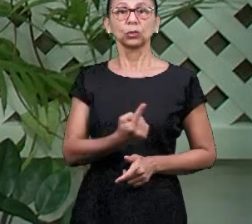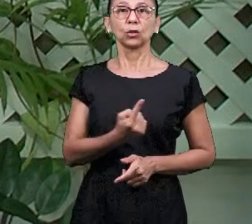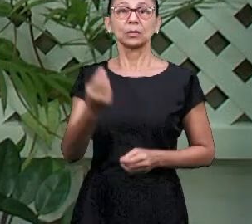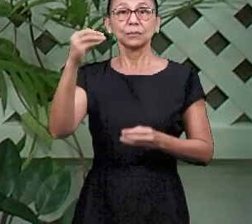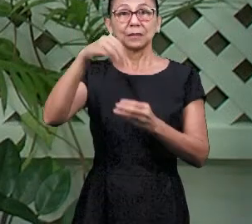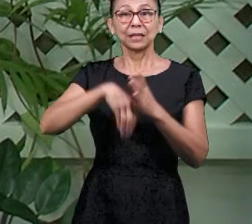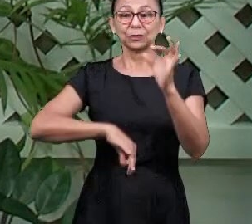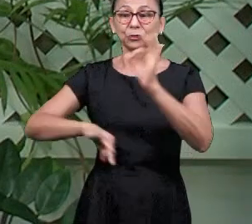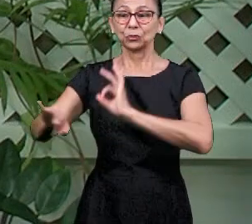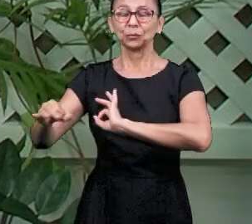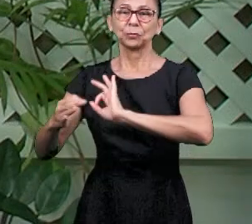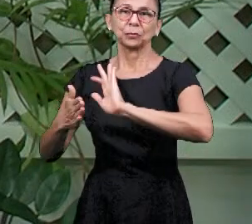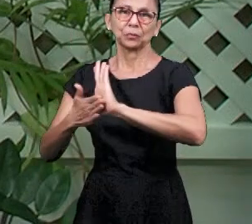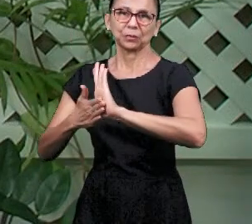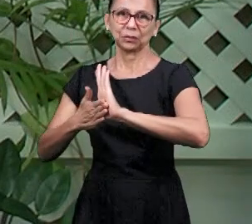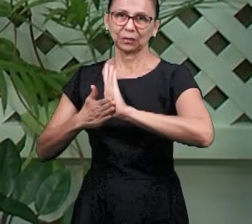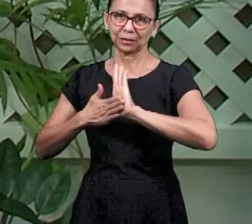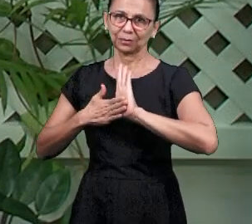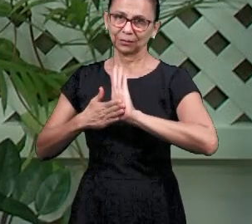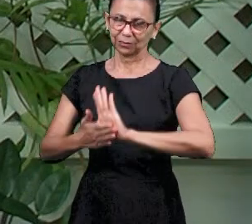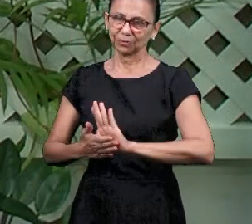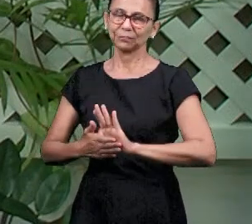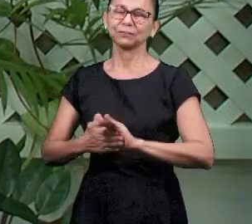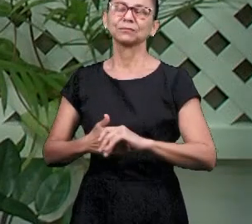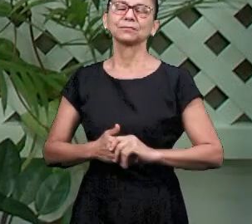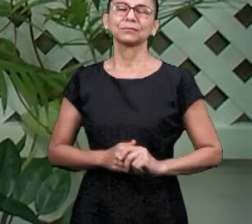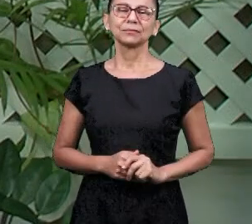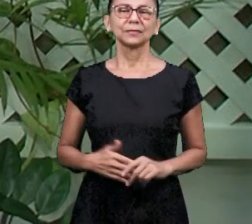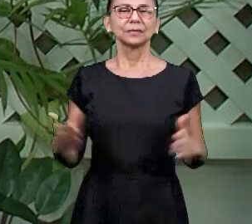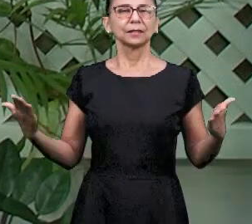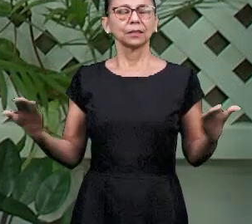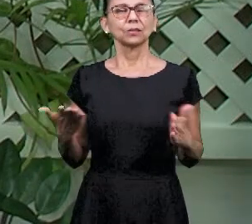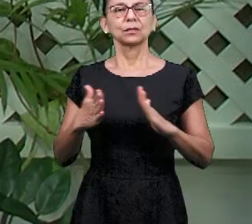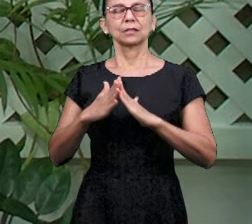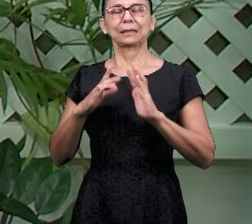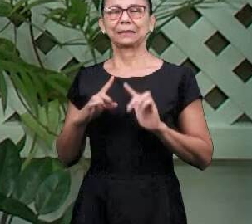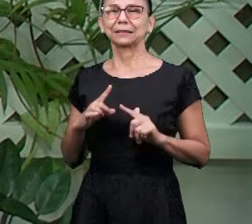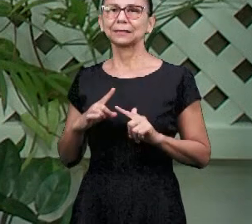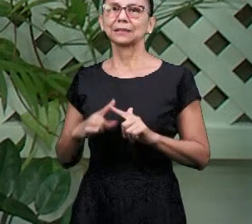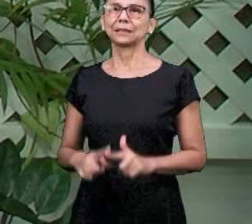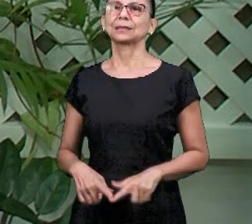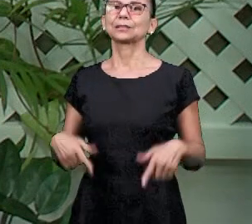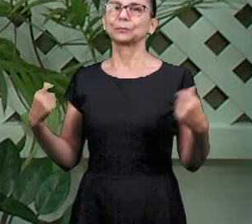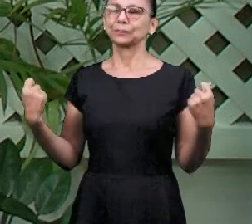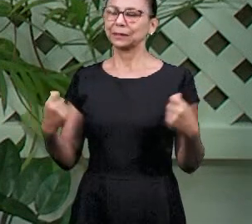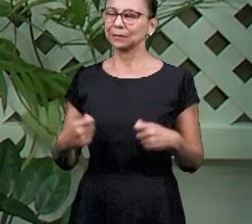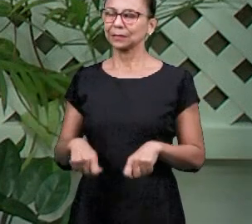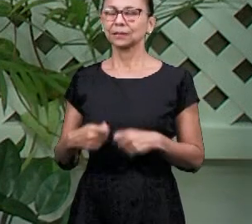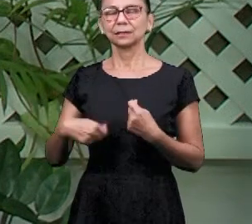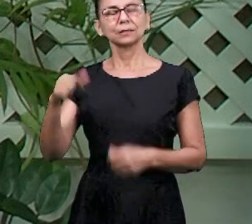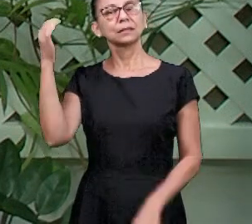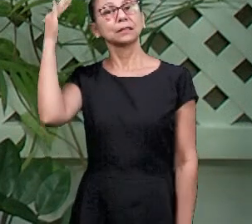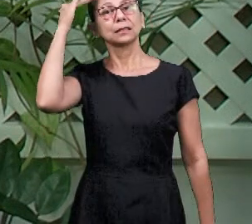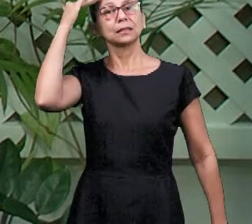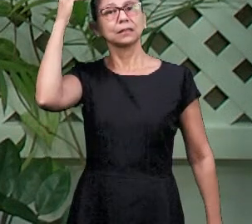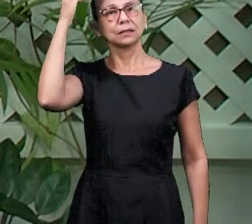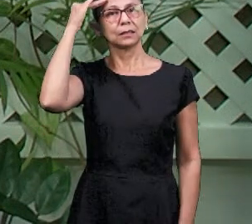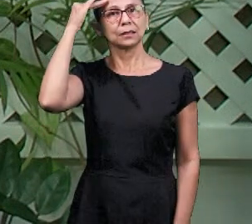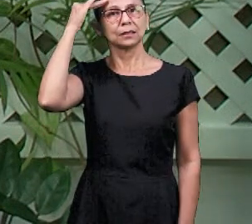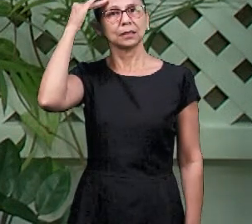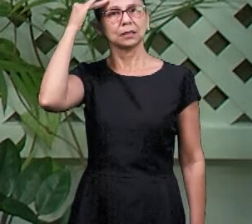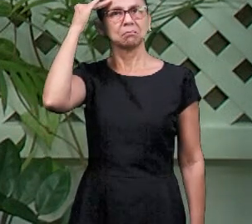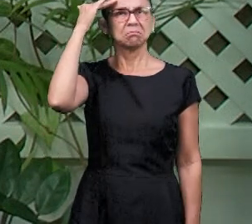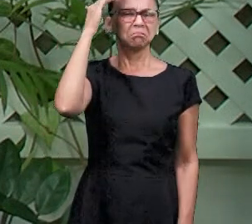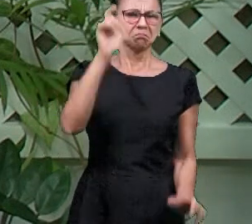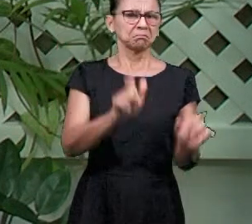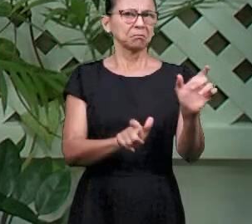où les véritables adorateurs adoreront le Père en esprit et en vérité. Vous voyez bien, mes frères, là se